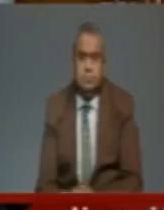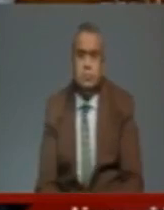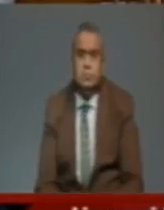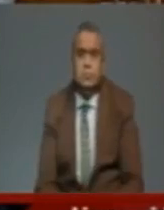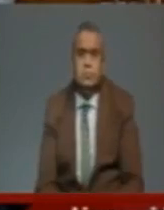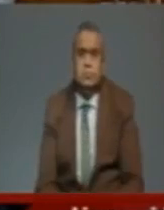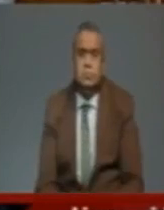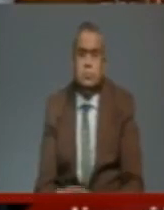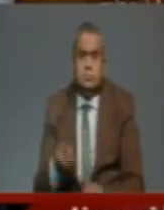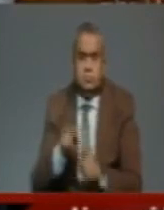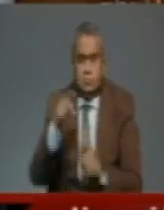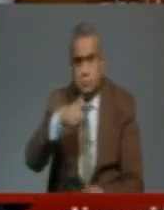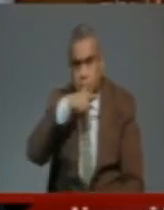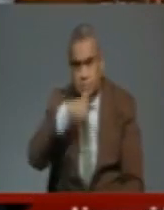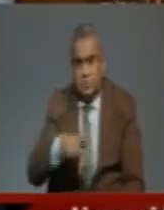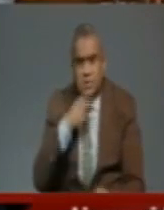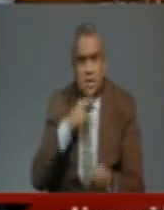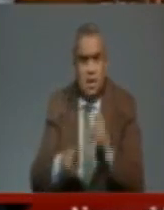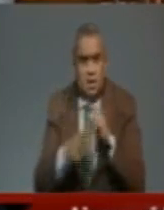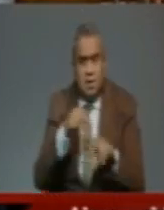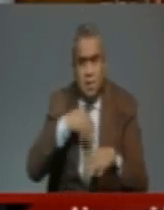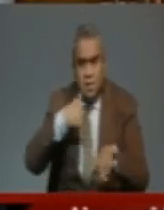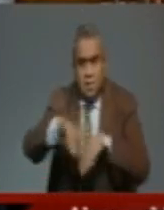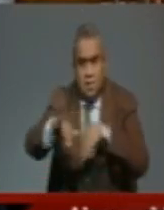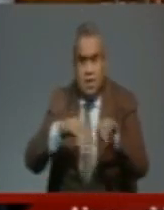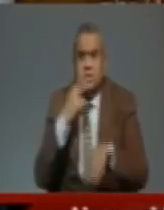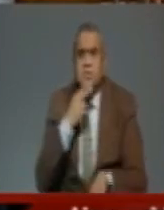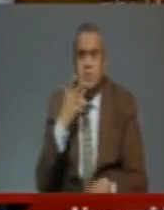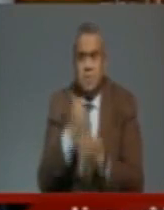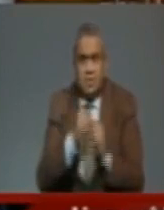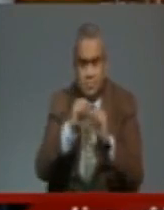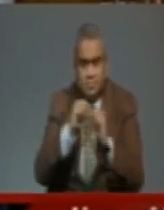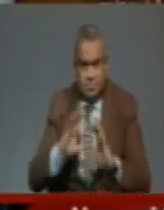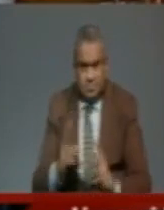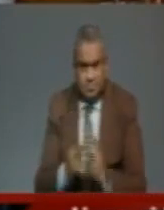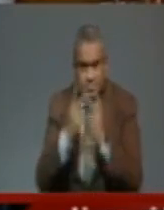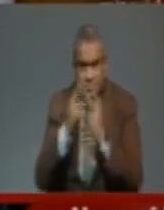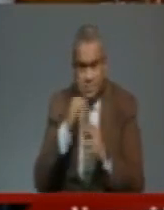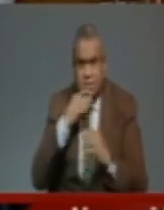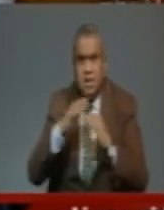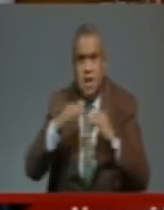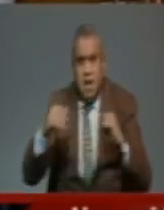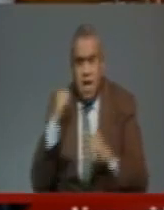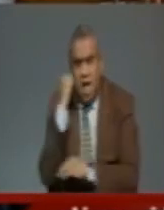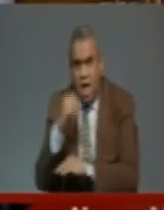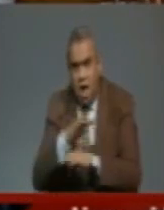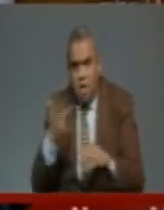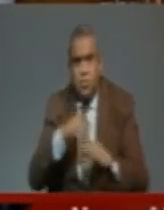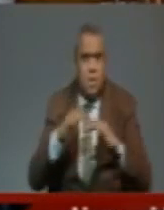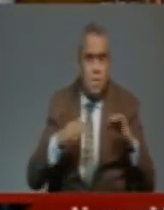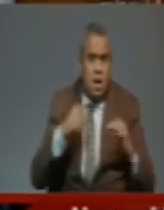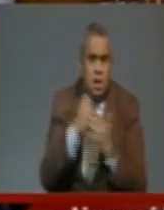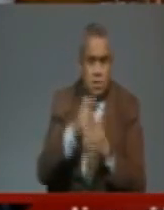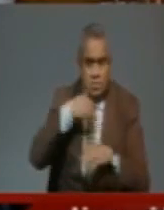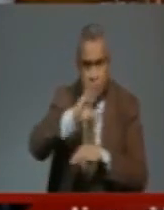طبعا زي ما بنقول ان اي ممر لوجستي لازم بيبقى فيه مينا جاف ومنطقه لوجستيه، احنا هنا مخططين بس لسه فعلا